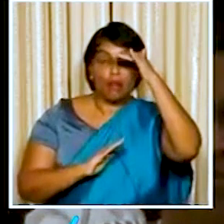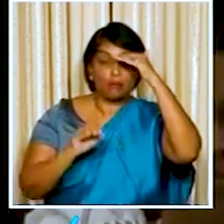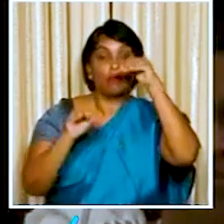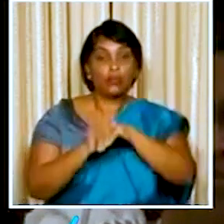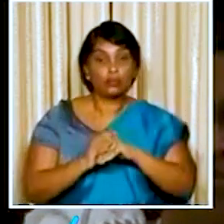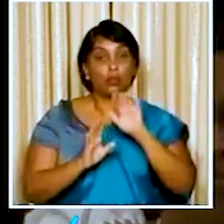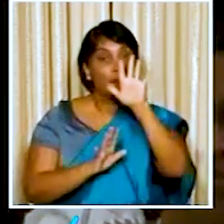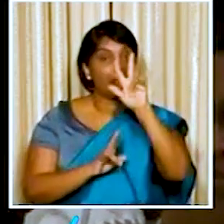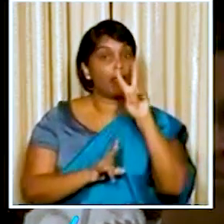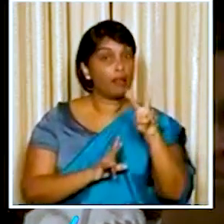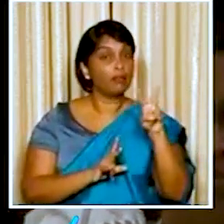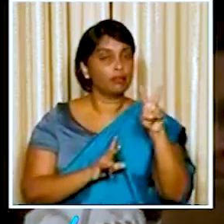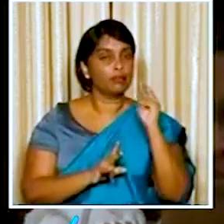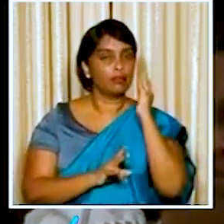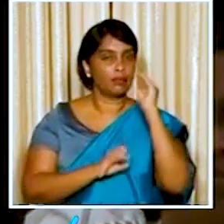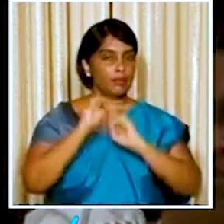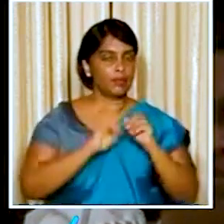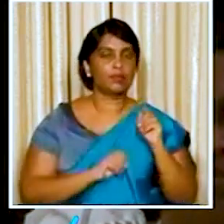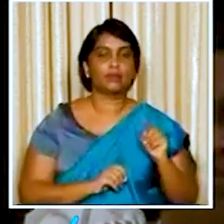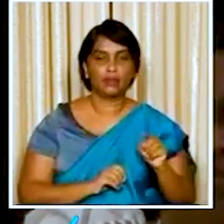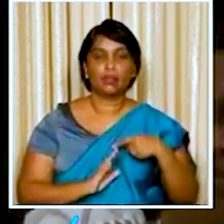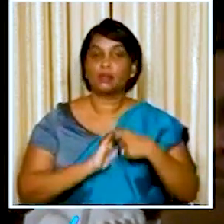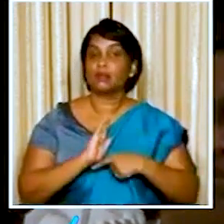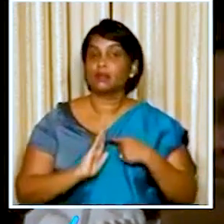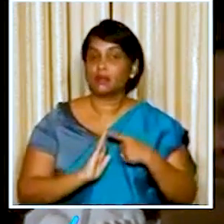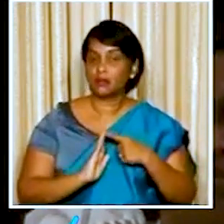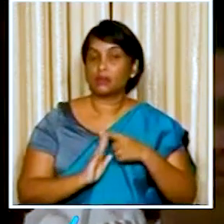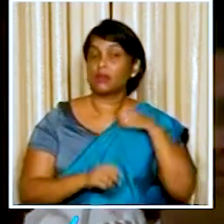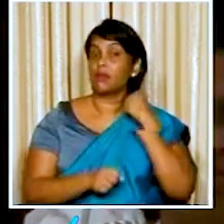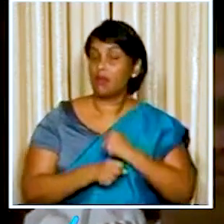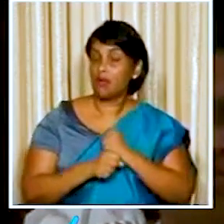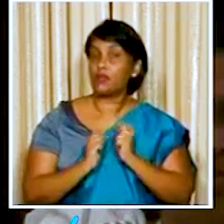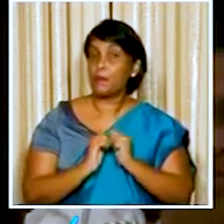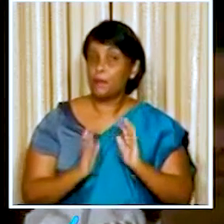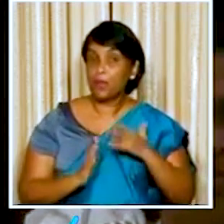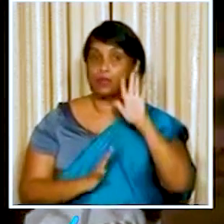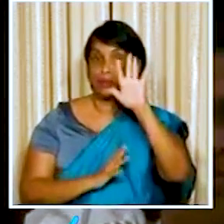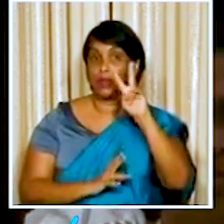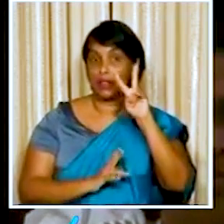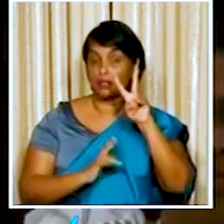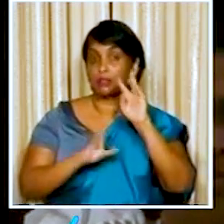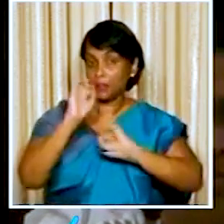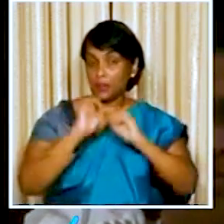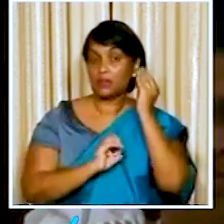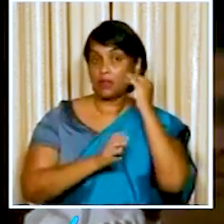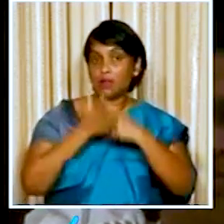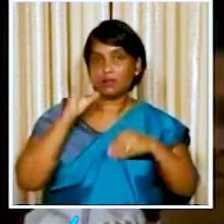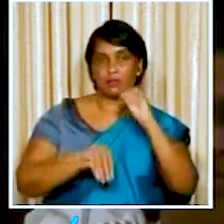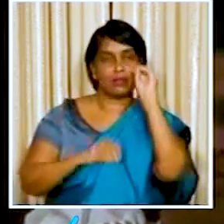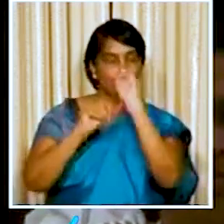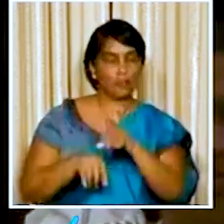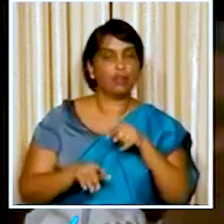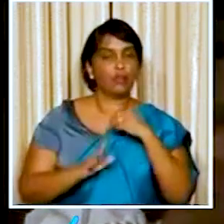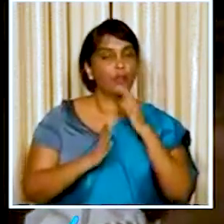මේ 52 කියන කාන්තාවෝ. මේ රටේ මේ ආණ්ඩු බිහි කරන්නේත් මේ 52 කියන කාන්තාවෝ ඡන්දය දීලා.